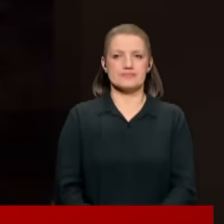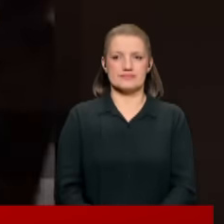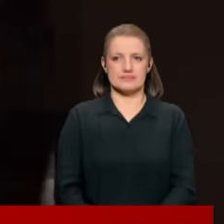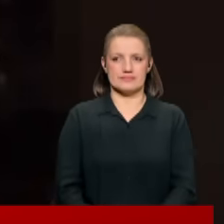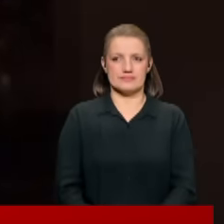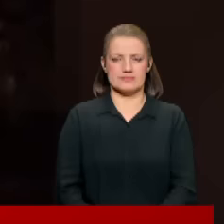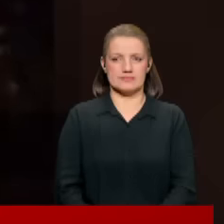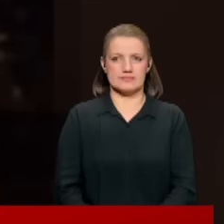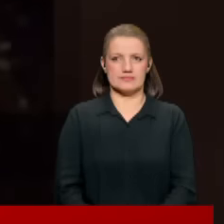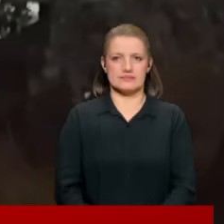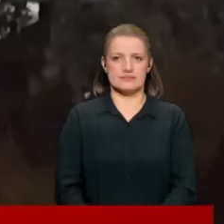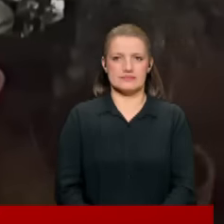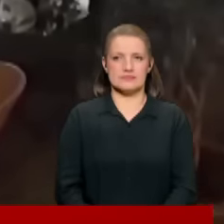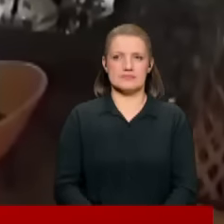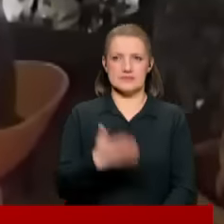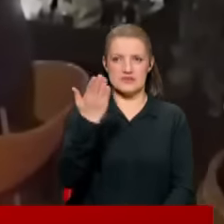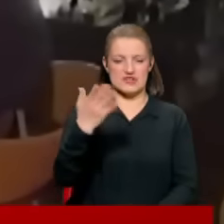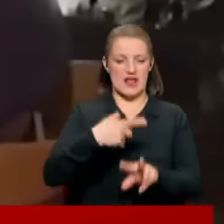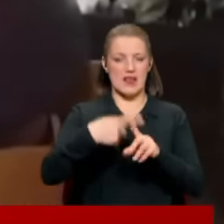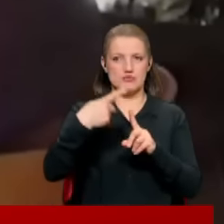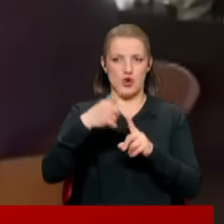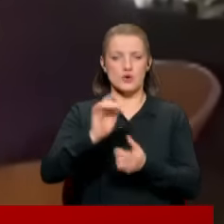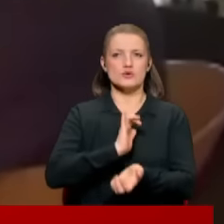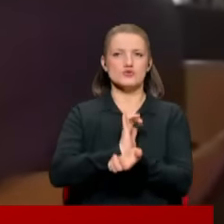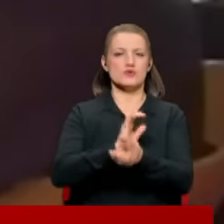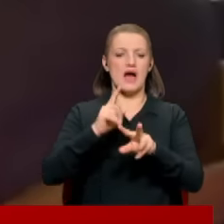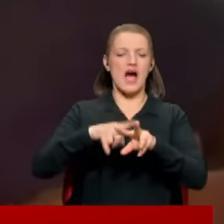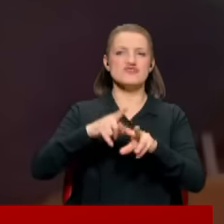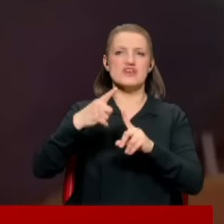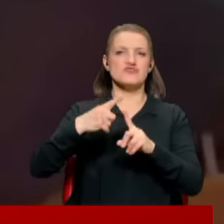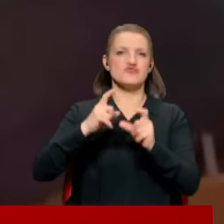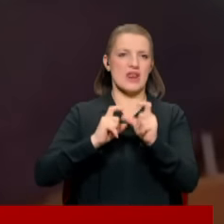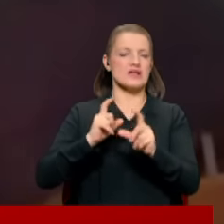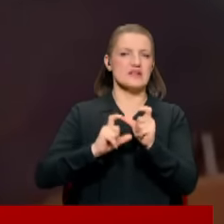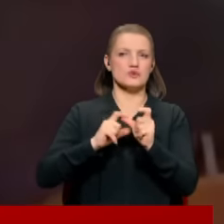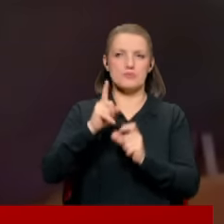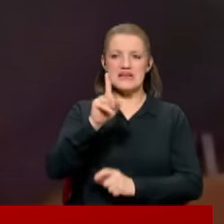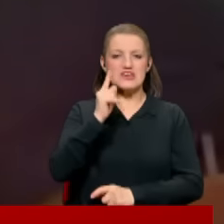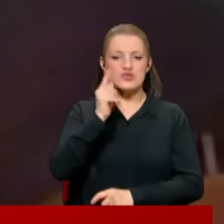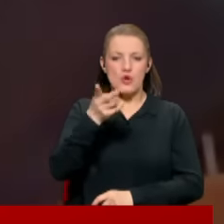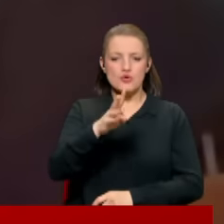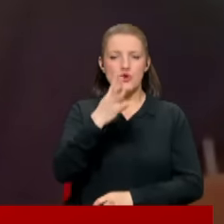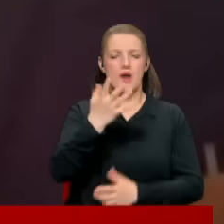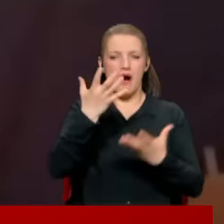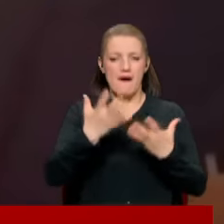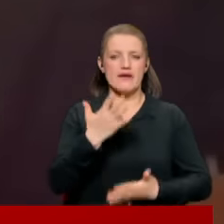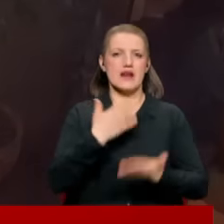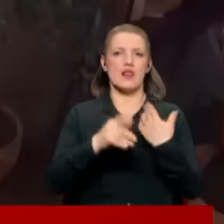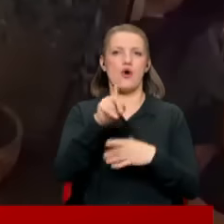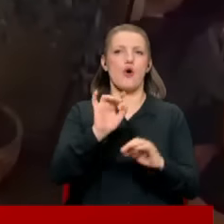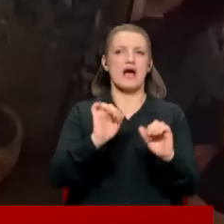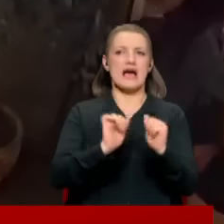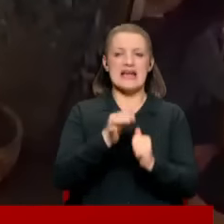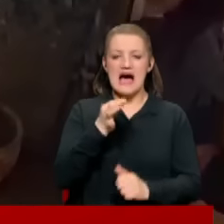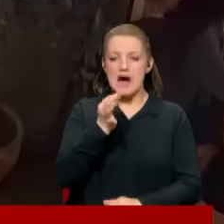Var mı bir şey? Abi konuşsun. İşte Eylem Tok ve tutuklu Ayşe Ceren Saltoğlu'nun bir kişinin öldüğü, dört kişinin ağır yaralandığı o